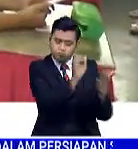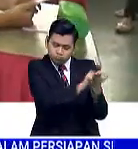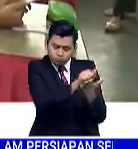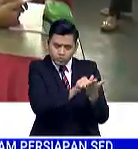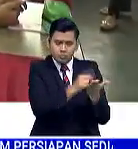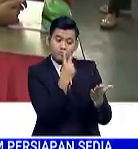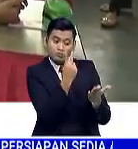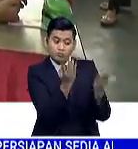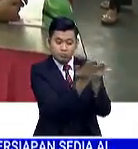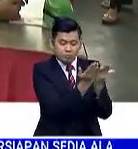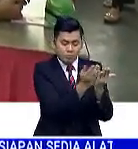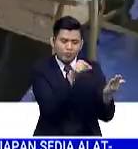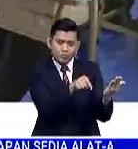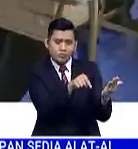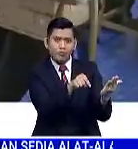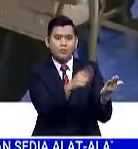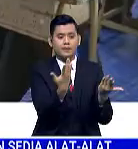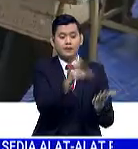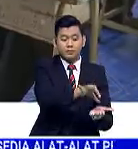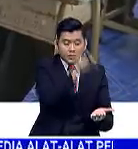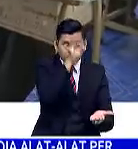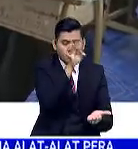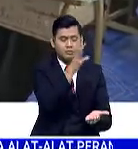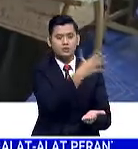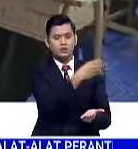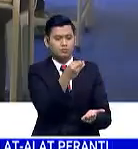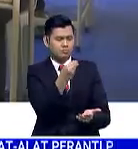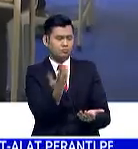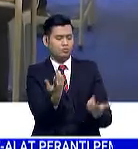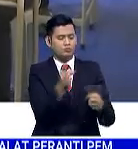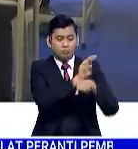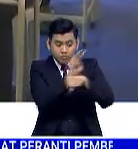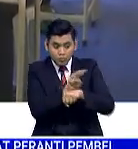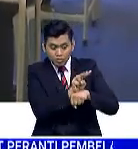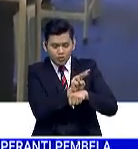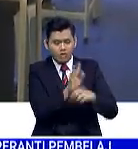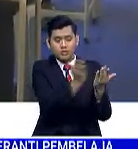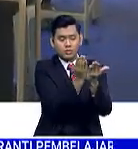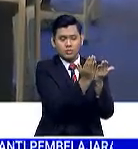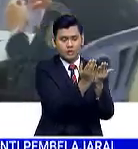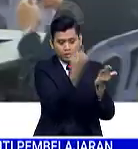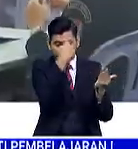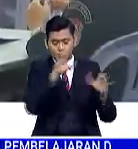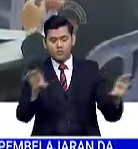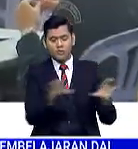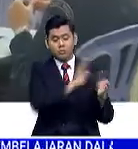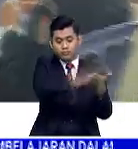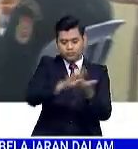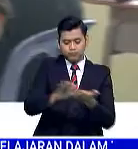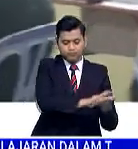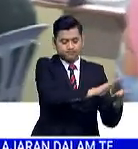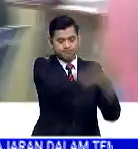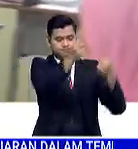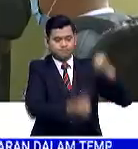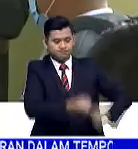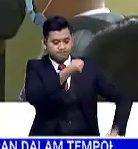atau kluster. Pengesanan kes dan kontak menyelia pihak sekolah dalam menjalankan pembersihan dan